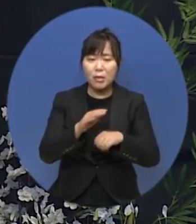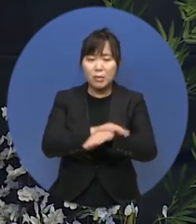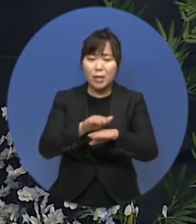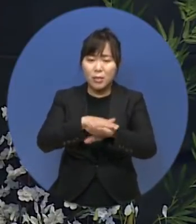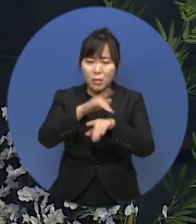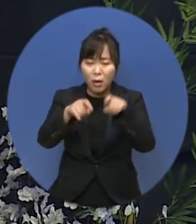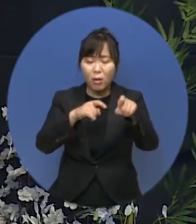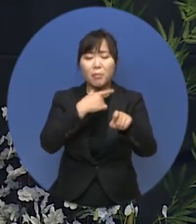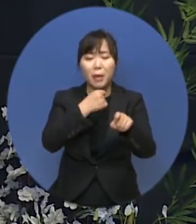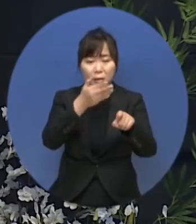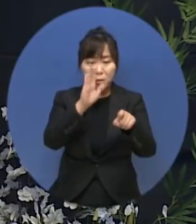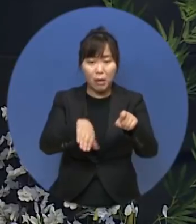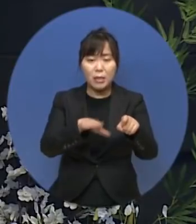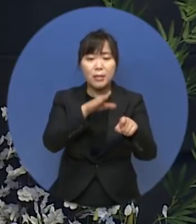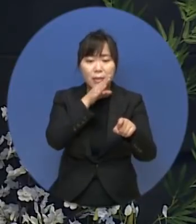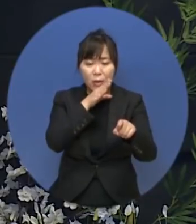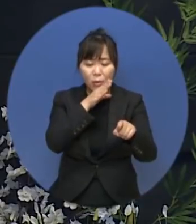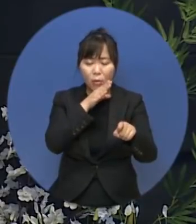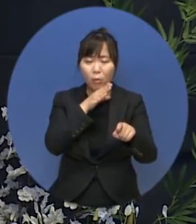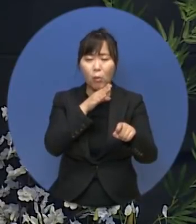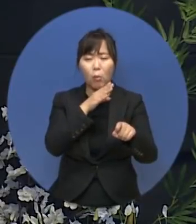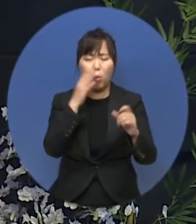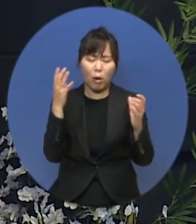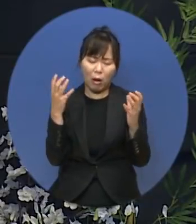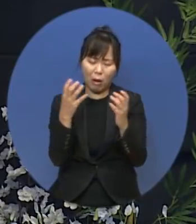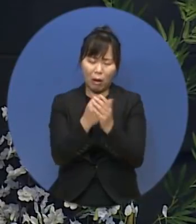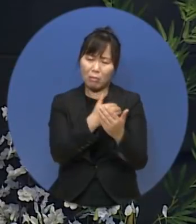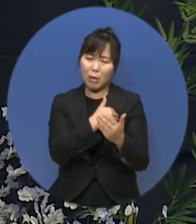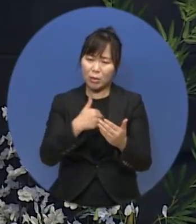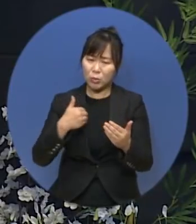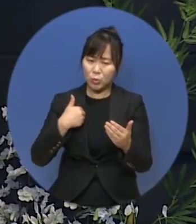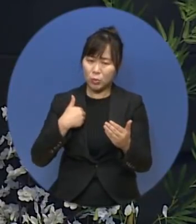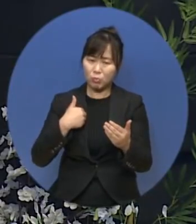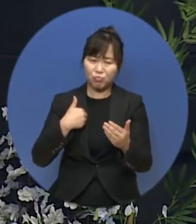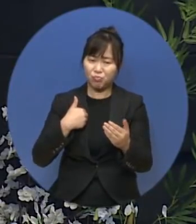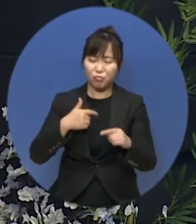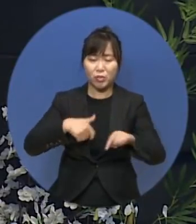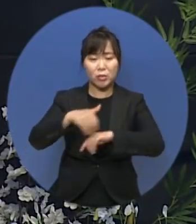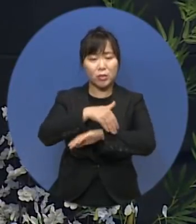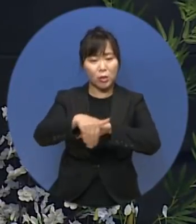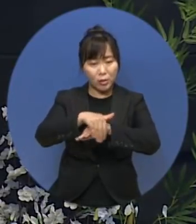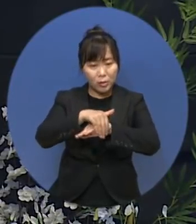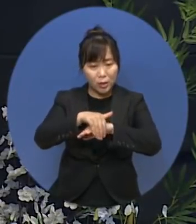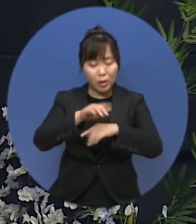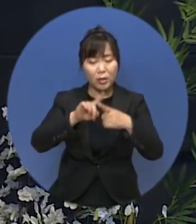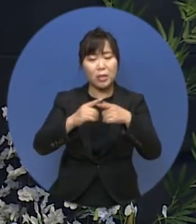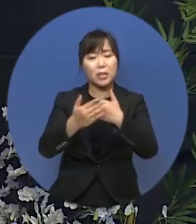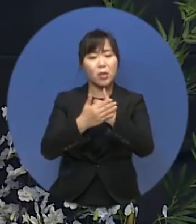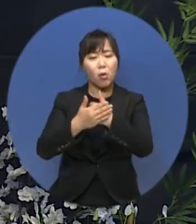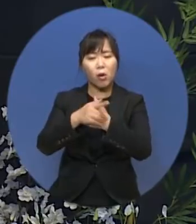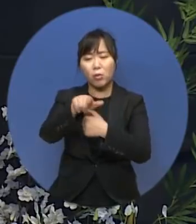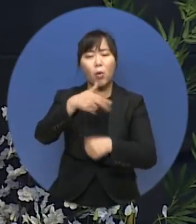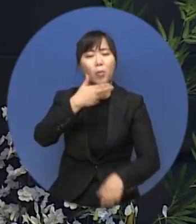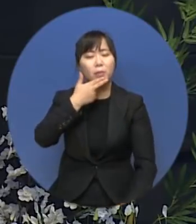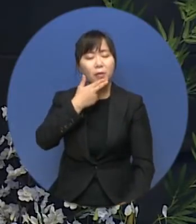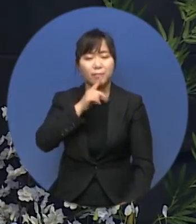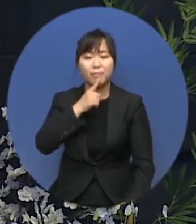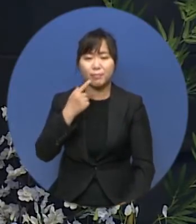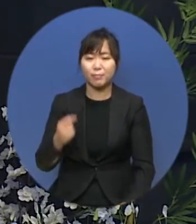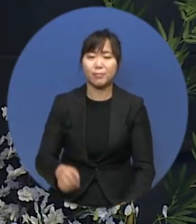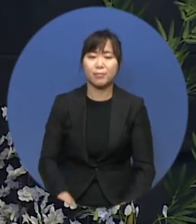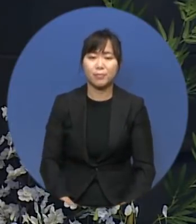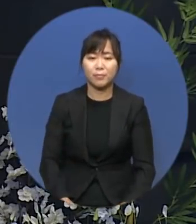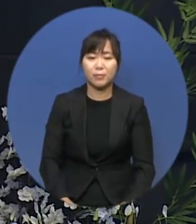시행되면 좋겠지만 실질적으로 아직까지는 만족할 정도로 정책적인 지원이 이루어지고 있지 않다는